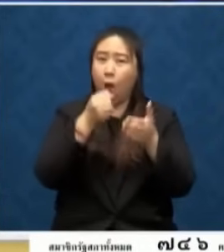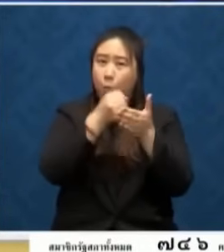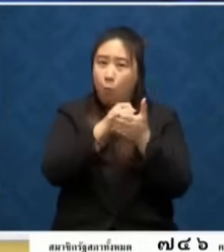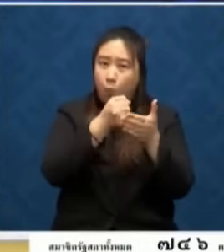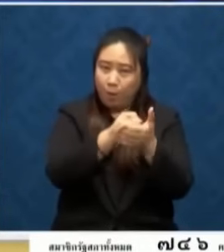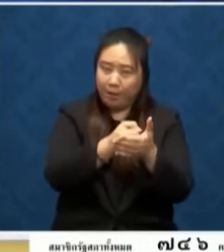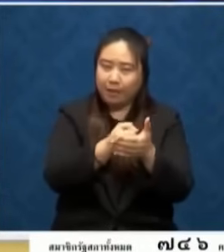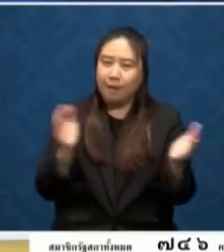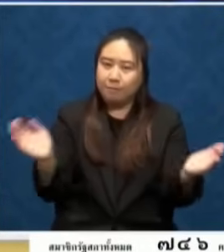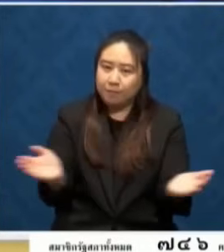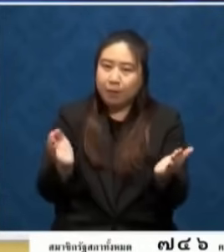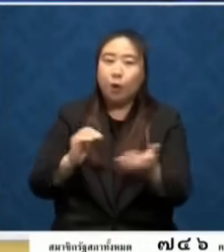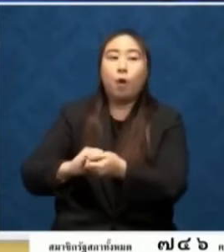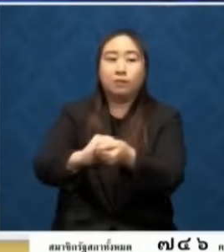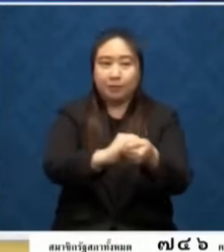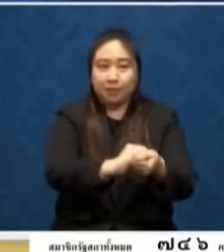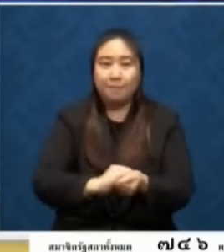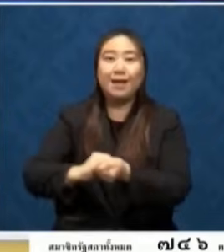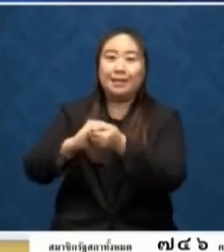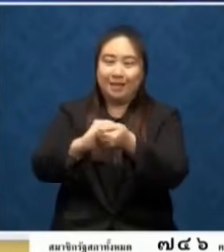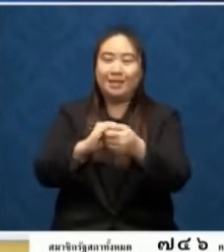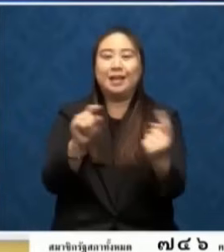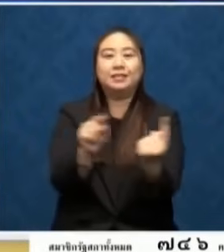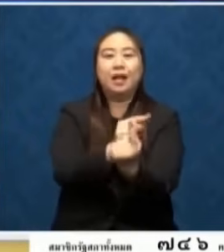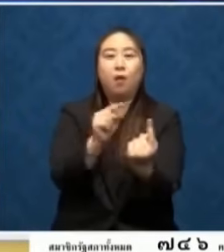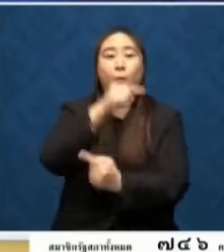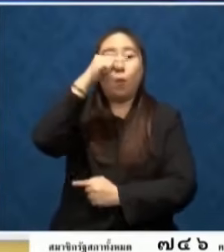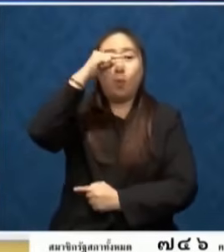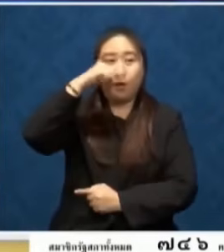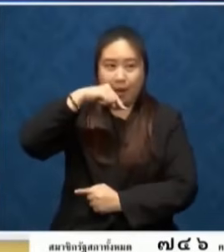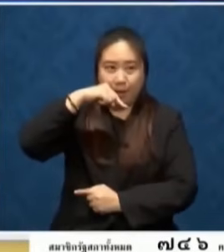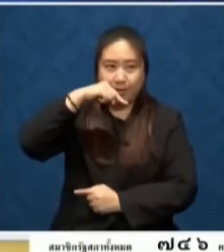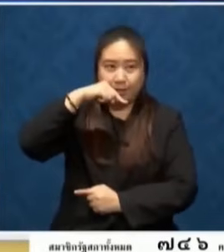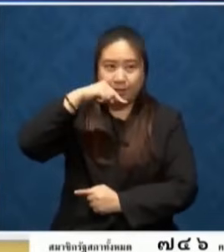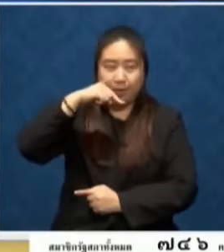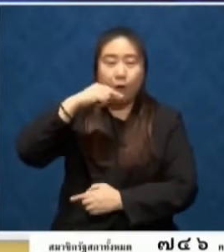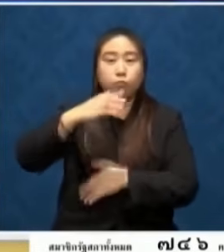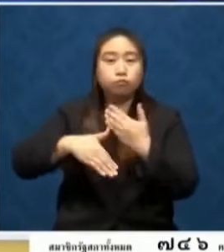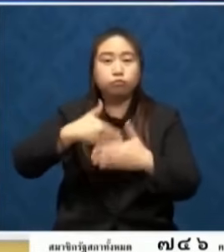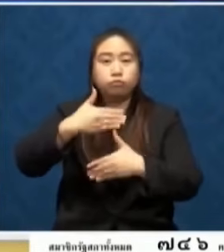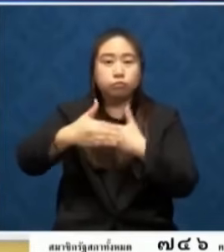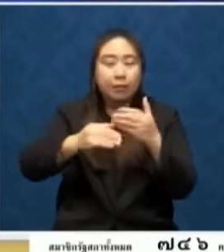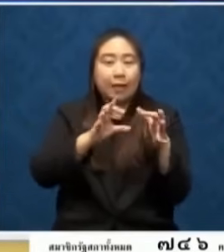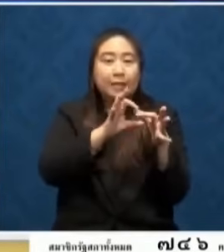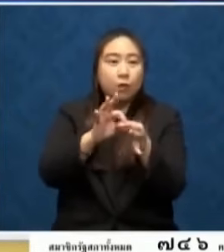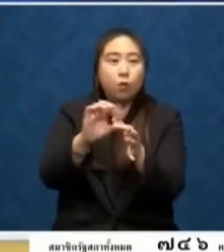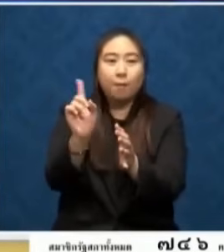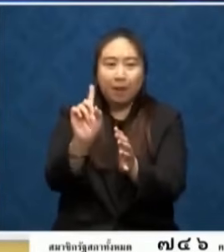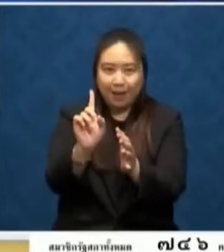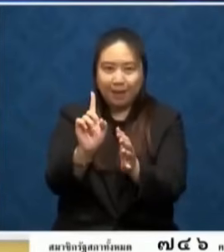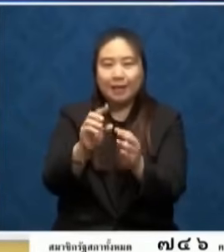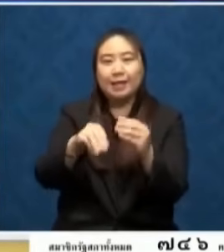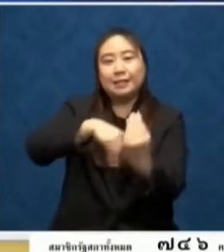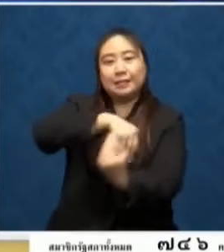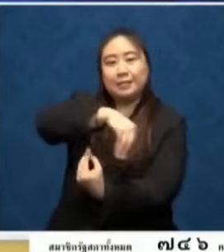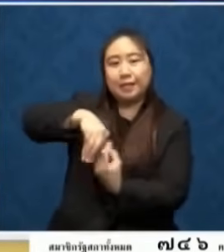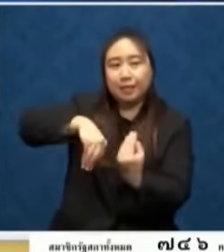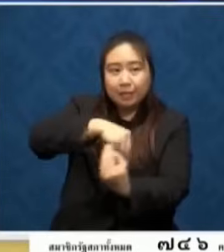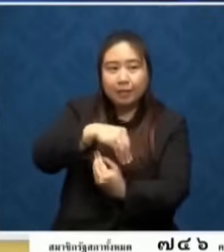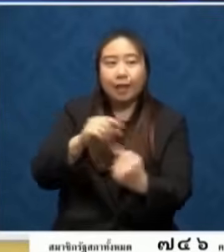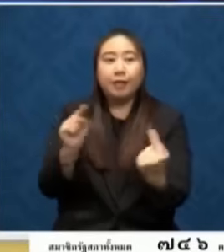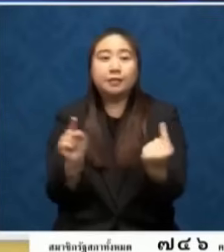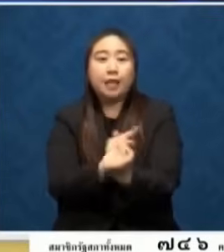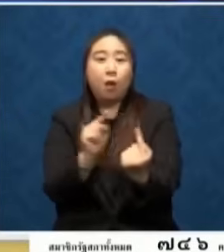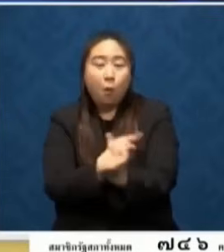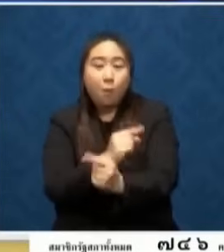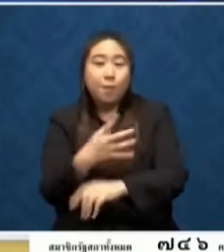สร้างความสามัคคีปรองดองให้เกิดขึ้นในสังคมไทยซึ่งจะนำไปสู่ความร่วมมือกันในการพัฒนาเศรษฐกิจสังคม